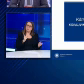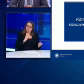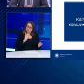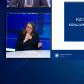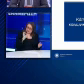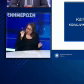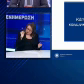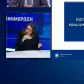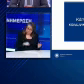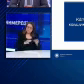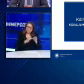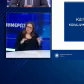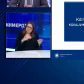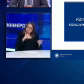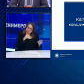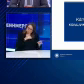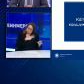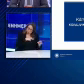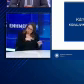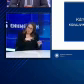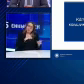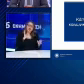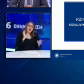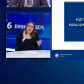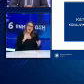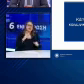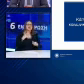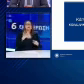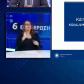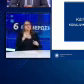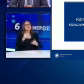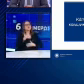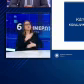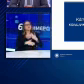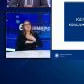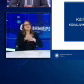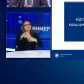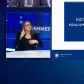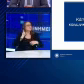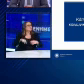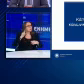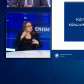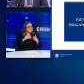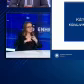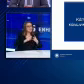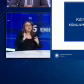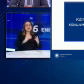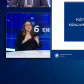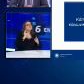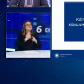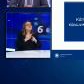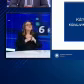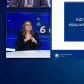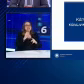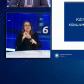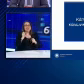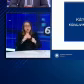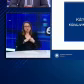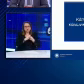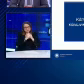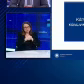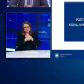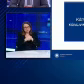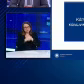μεταλλάξεις του ιού, υπάρχει η κόπωση όλων μας, δικαιολογημένη κόπωση, υπάρχει μια αυξημένη κινητικότητα που παρατηρείται σε σχέση με το πρώτο